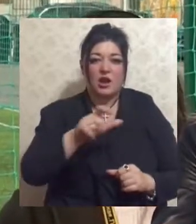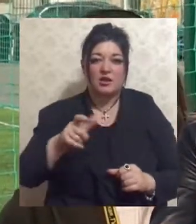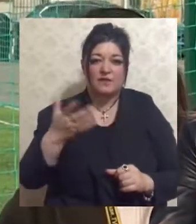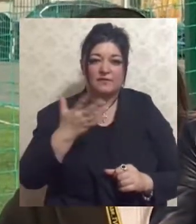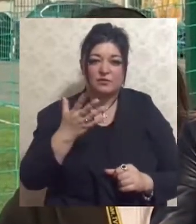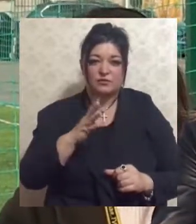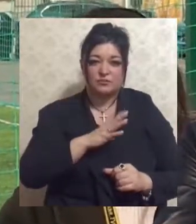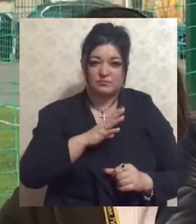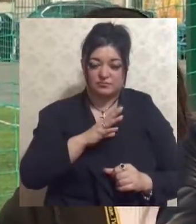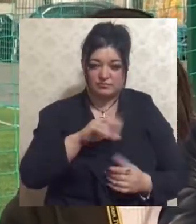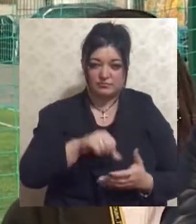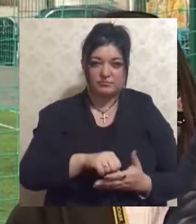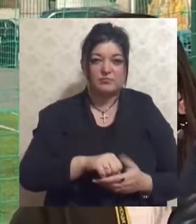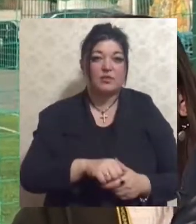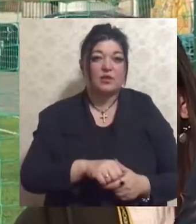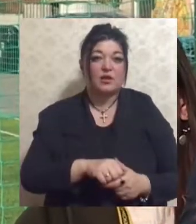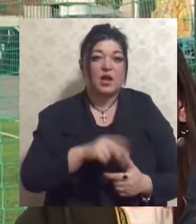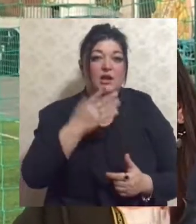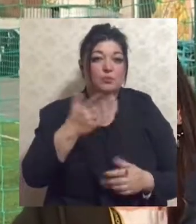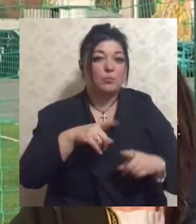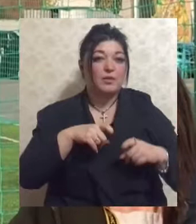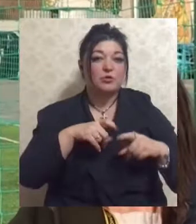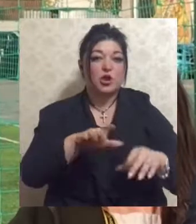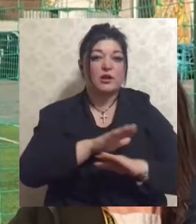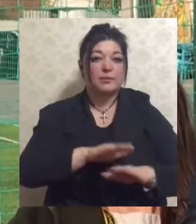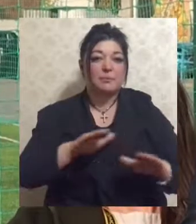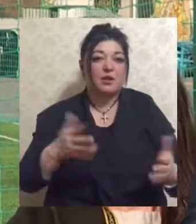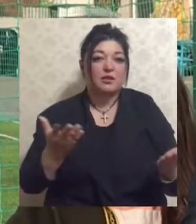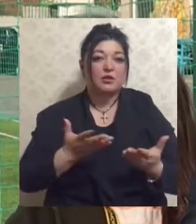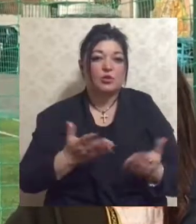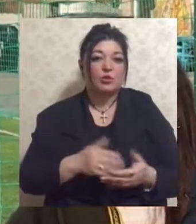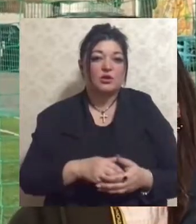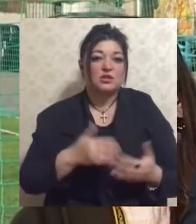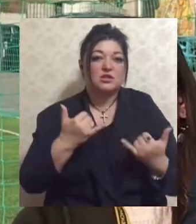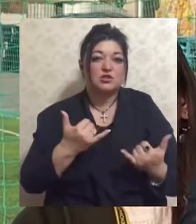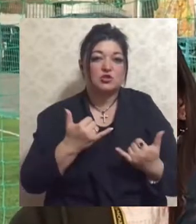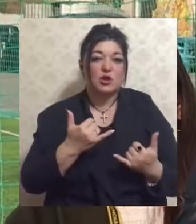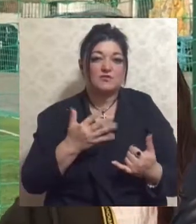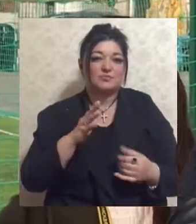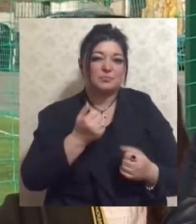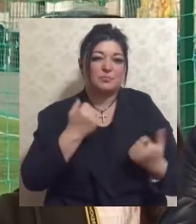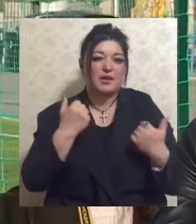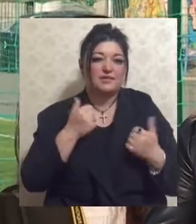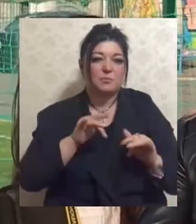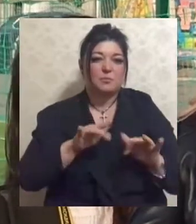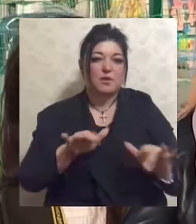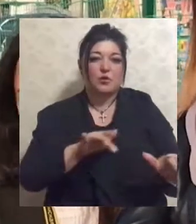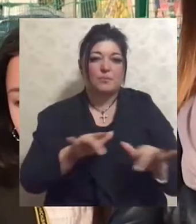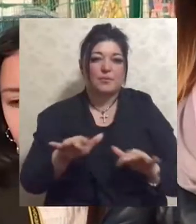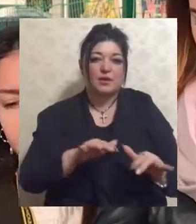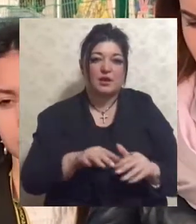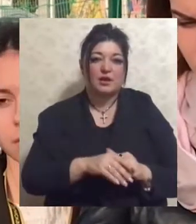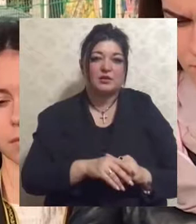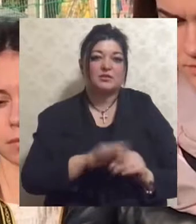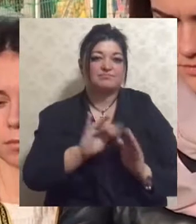охрани. К нему подбежали ребята, которые участвовали в этом спортивном мероприятии, попросили вызвать скорую